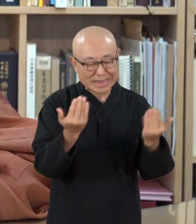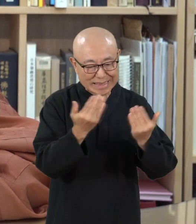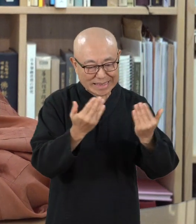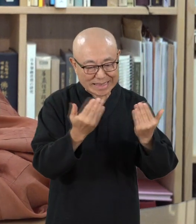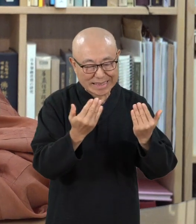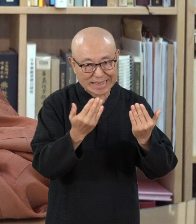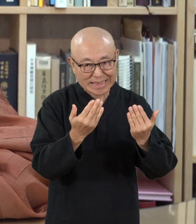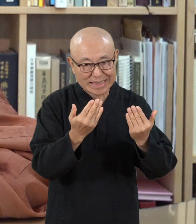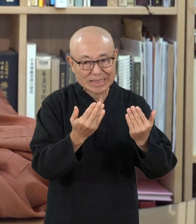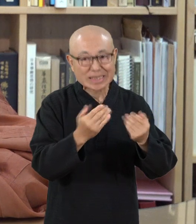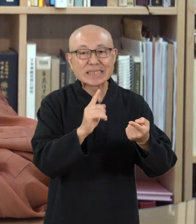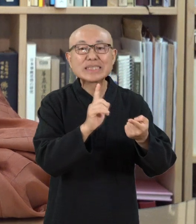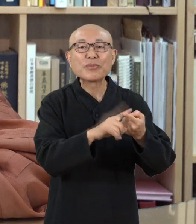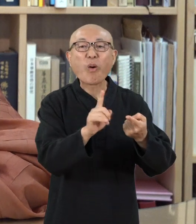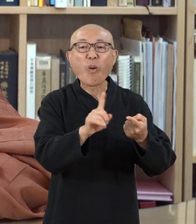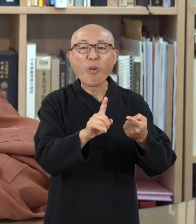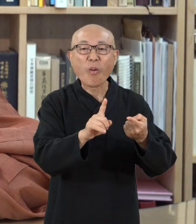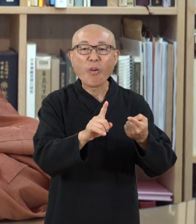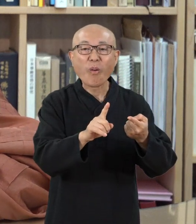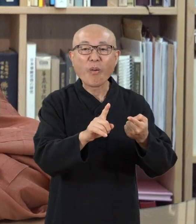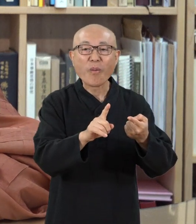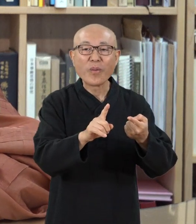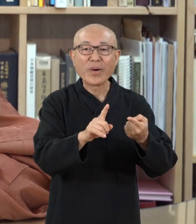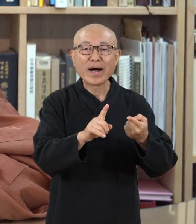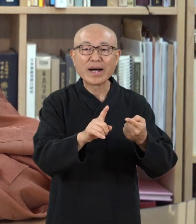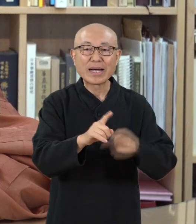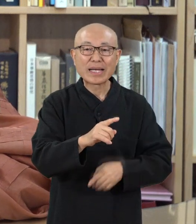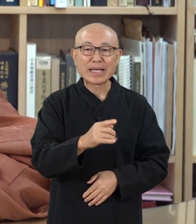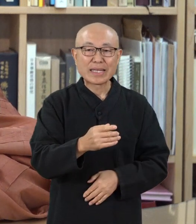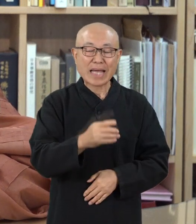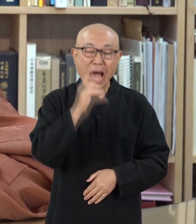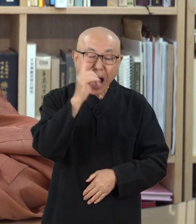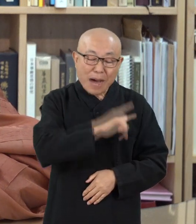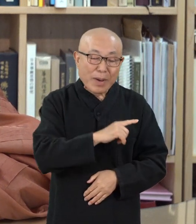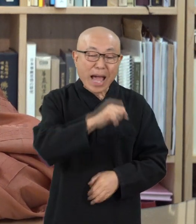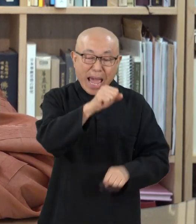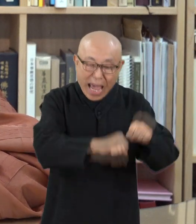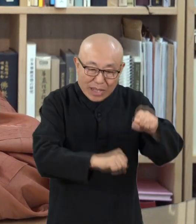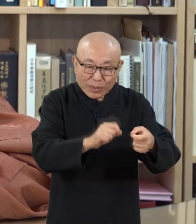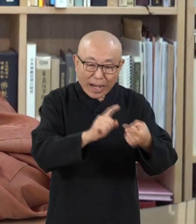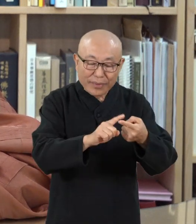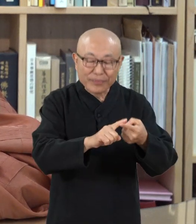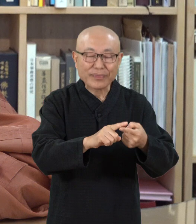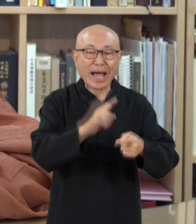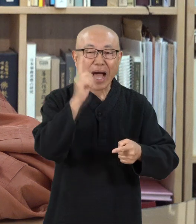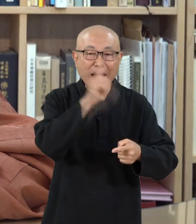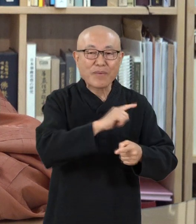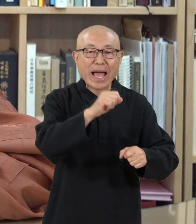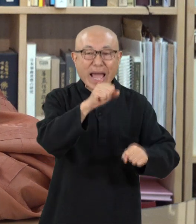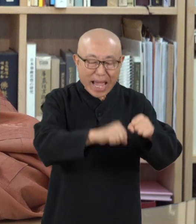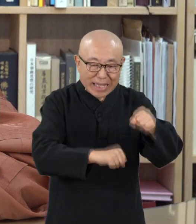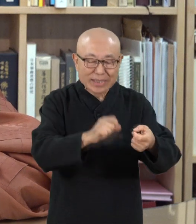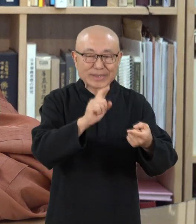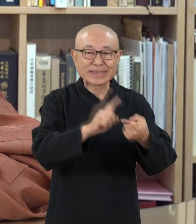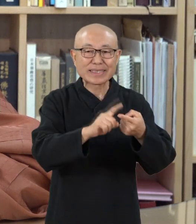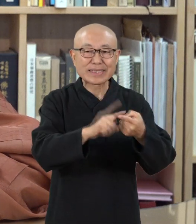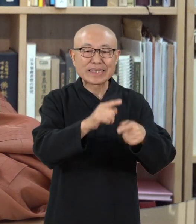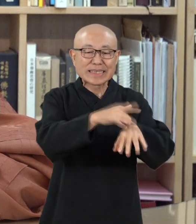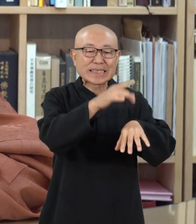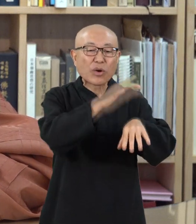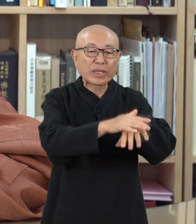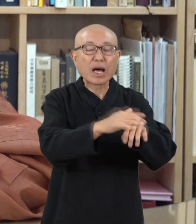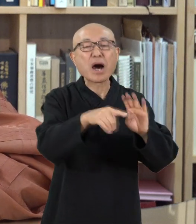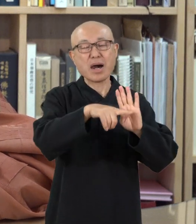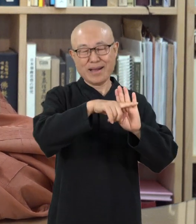것도 그것이 그 악행을 저지른 악한 행위를 습관처럼